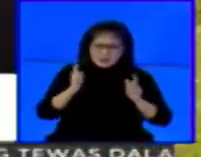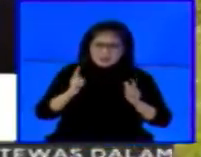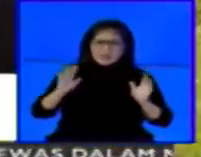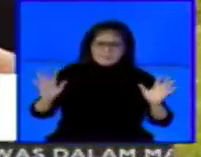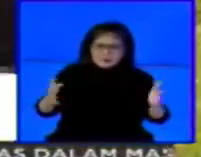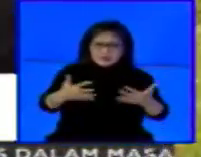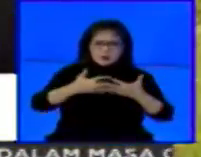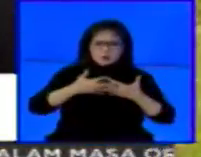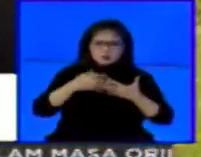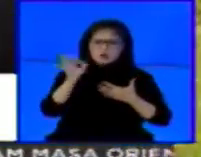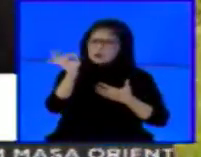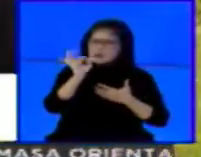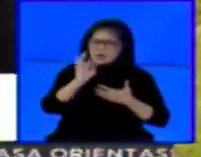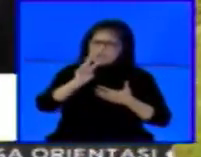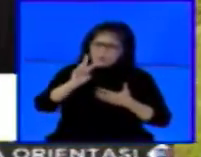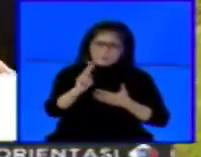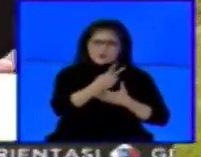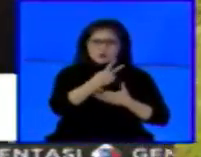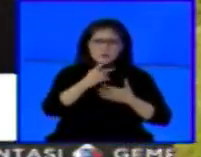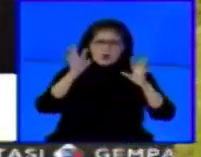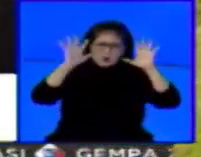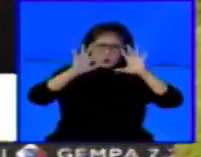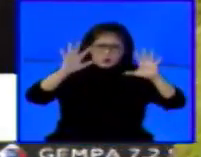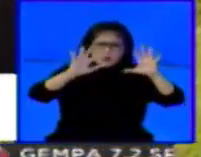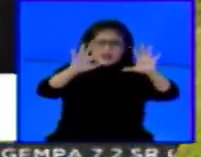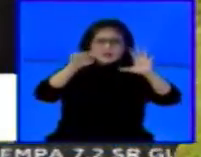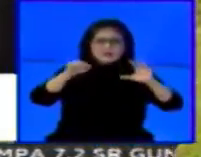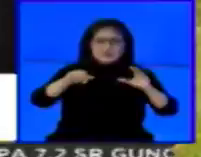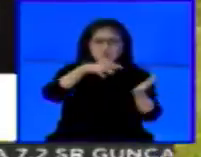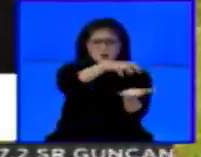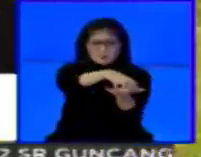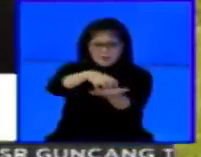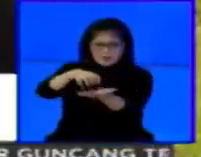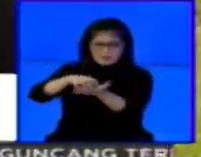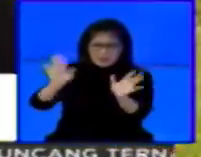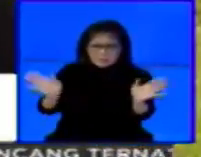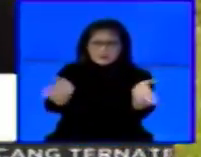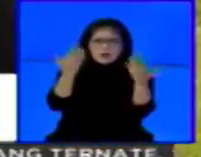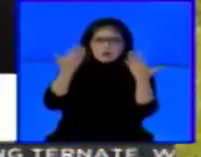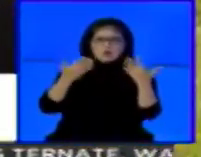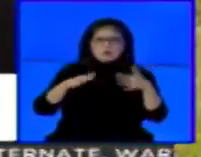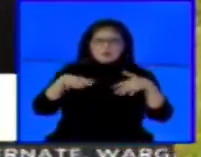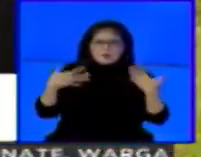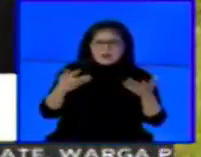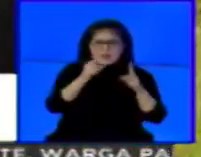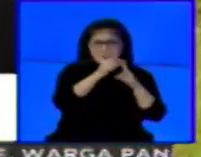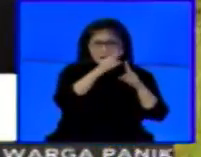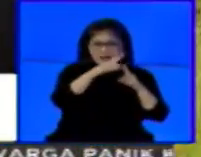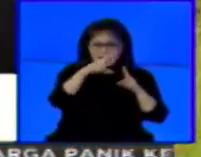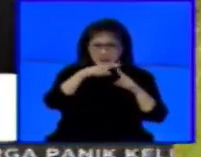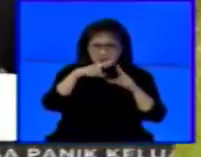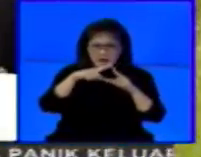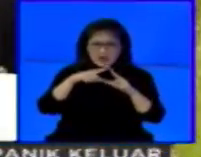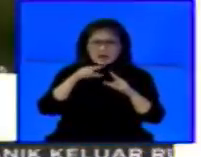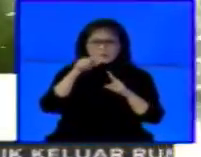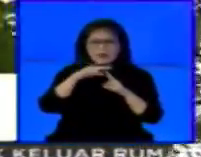tidak mengalihfungsikan hutan menjadi areal-areal industri. Lalu apakah pembangunan PLTA Batang Toru mengancam ekosistem orang